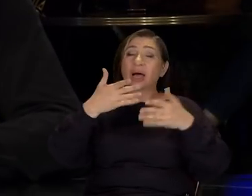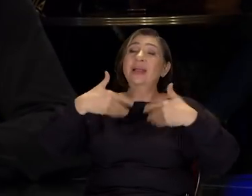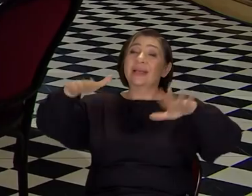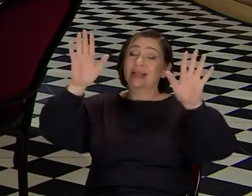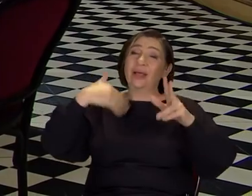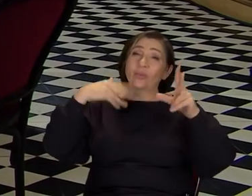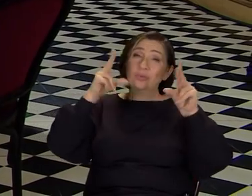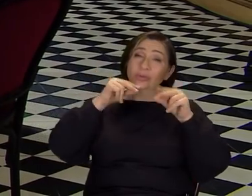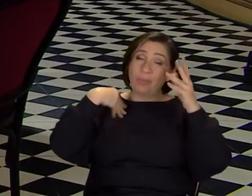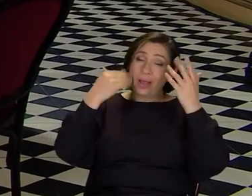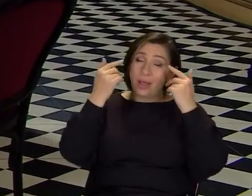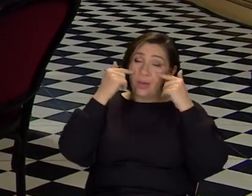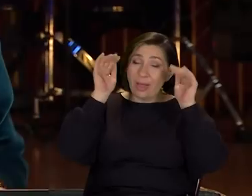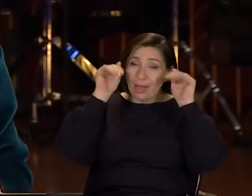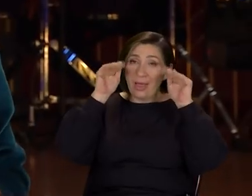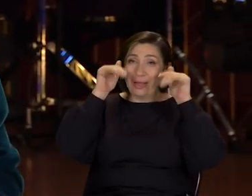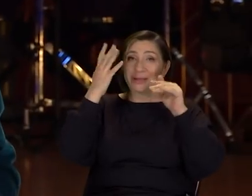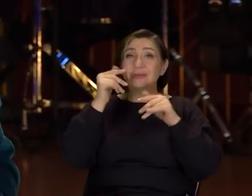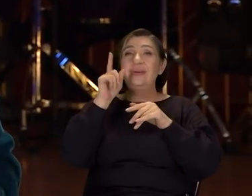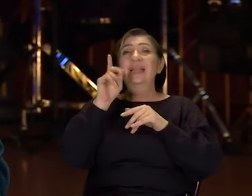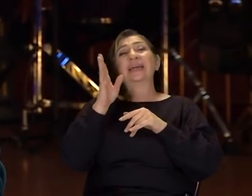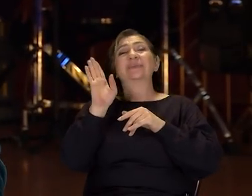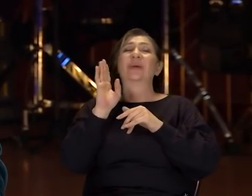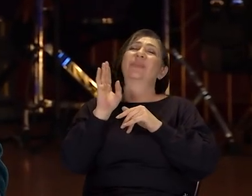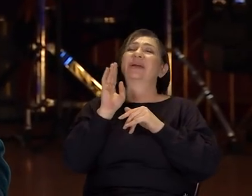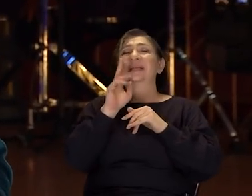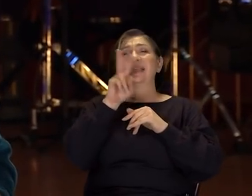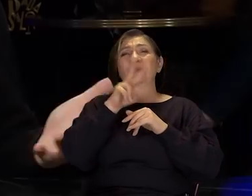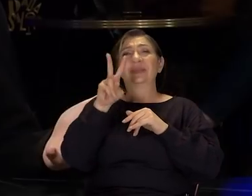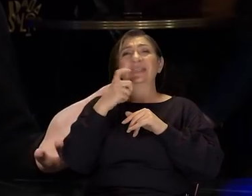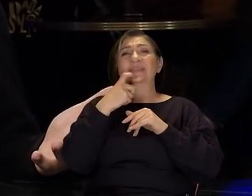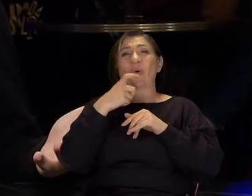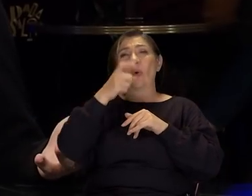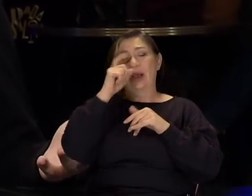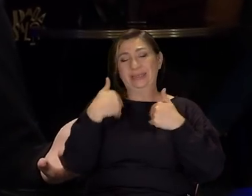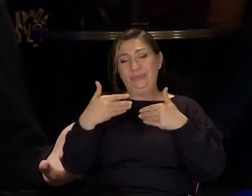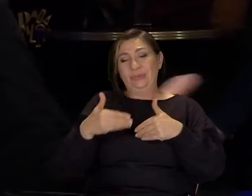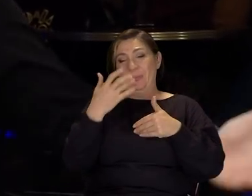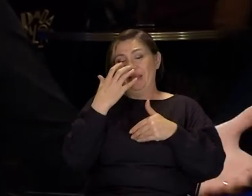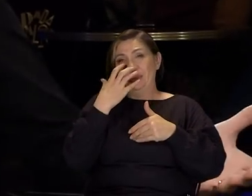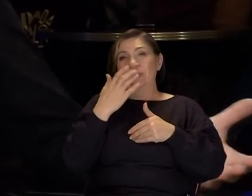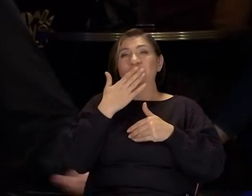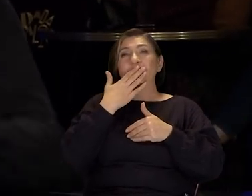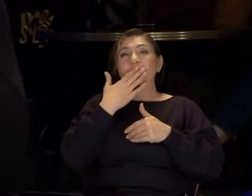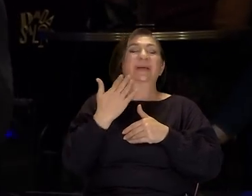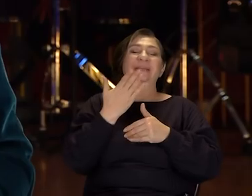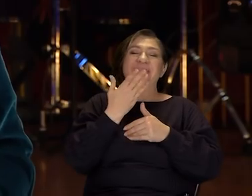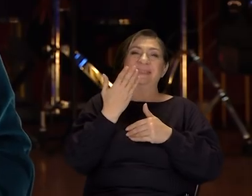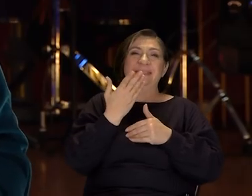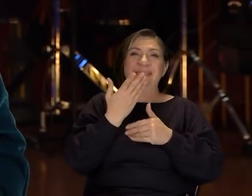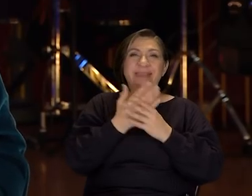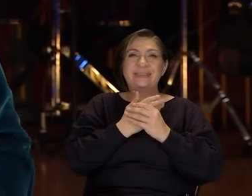gidin, öleceğim ya. Ya gitmeyin ya. Yani. Vallahi gitmeyelim. Hep beraber turneye çıkalım. Ben 22 yaşından beri Okan Bayülgen'e çıkmayı bekliyorum. 20 sene sonra. Bebeğim